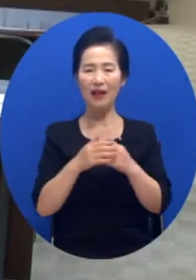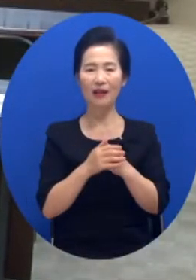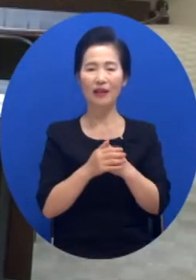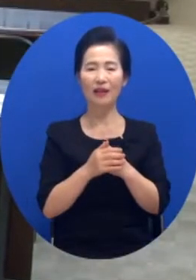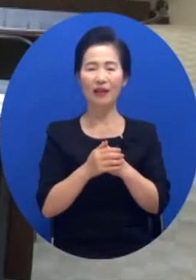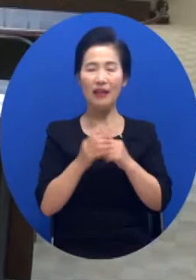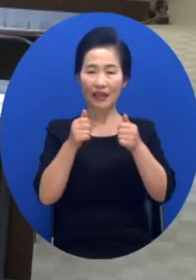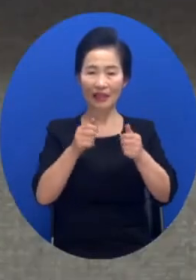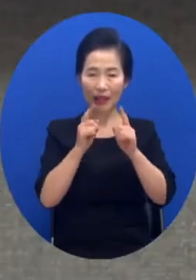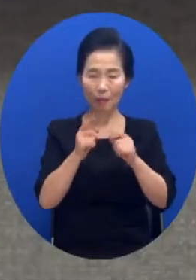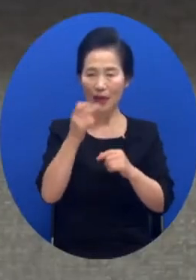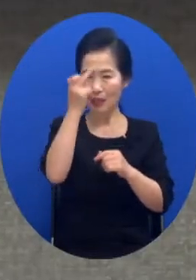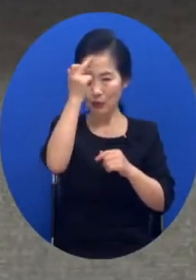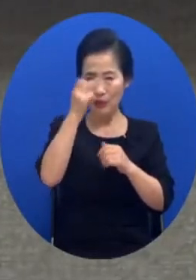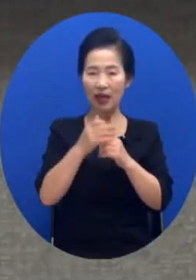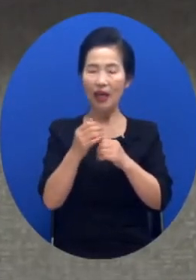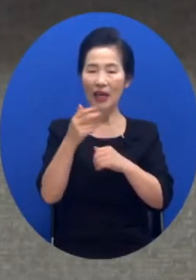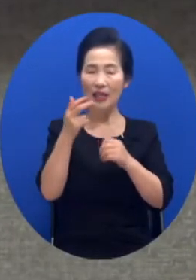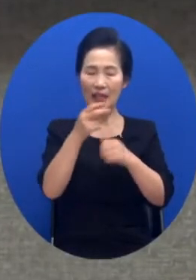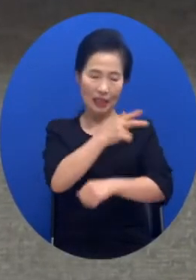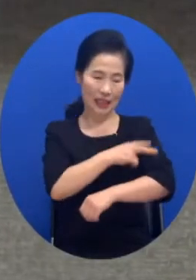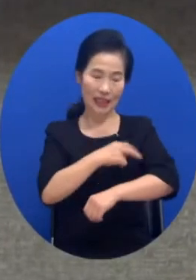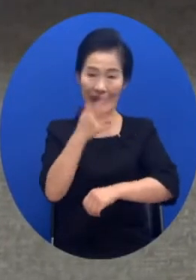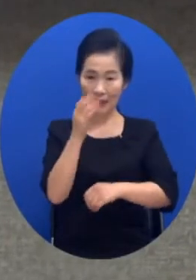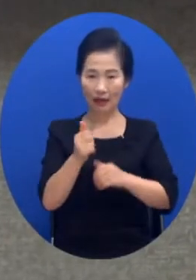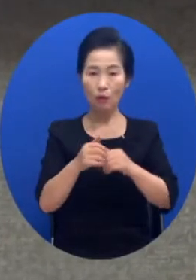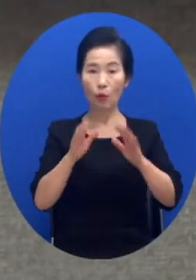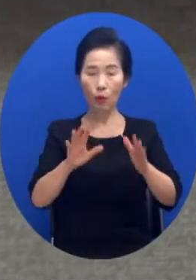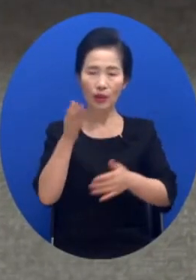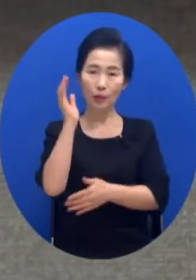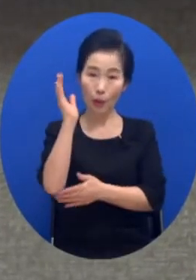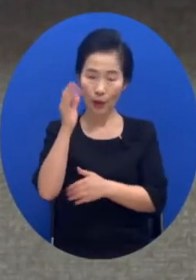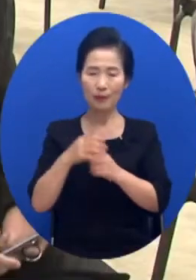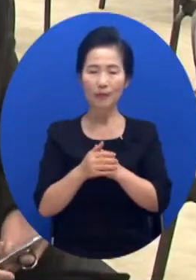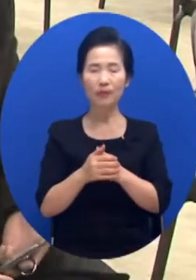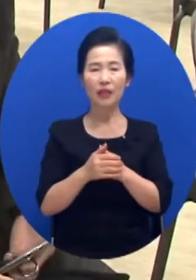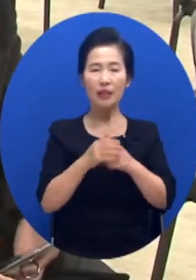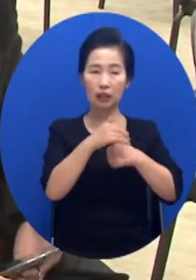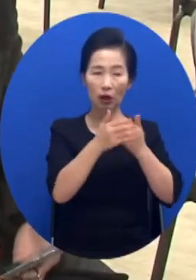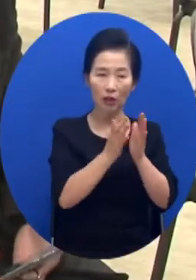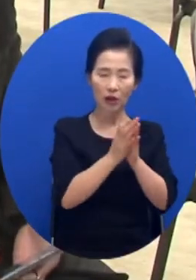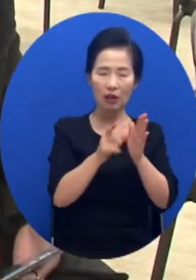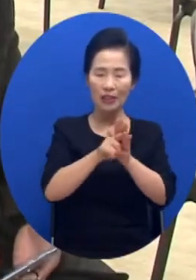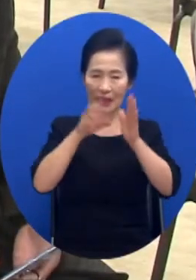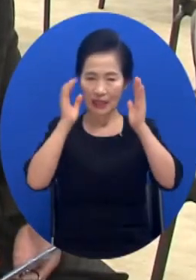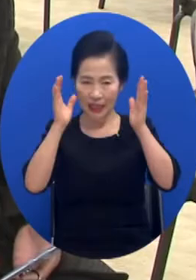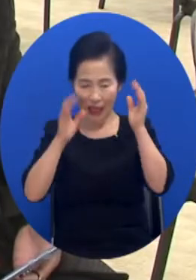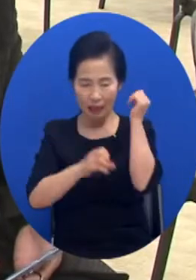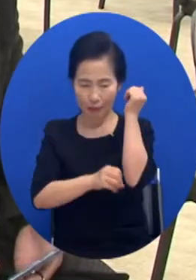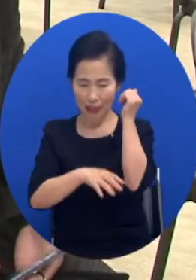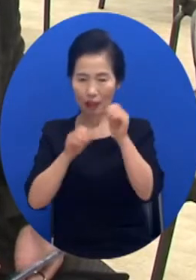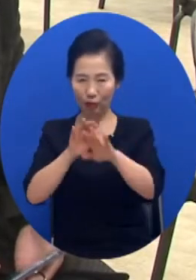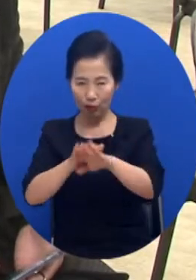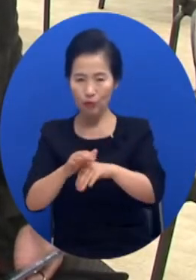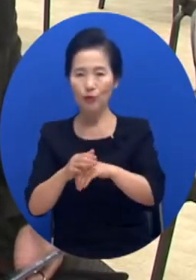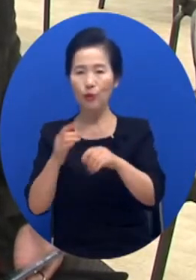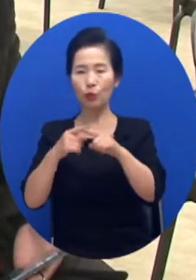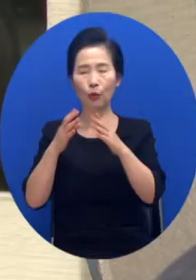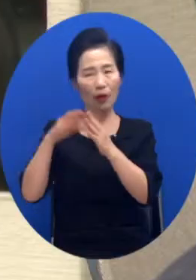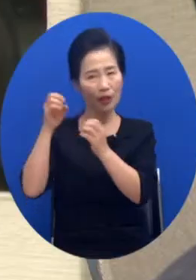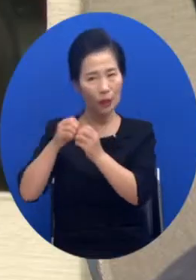인사말을 전한 최성 a 사장은 오늘 포럼이 성경 신학적 바탕위에 교회의 전통적 가치를